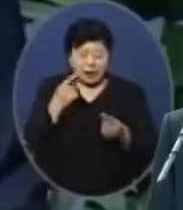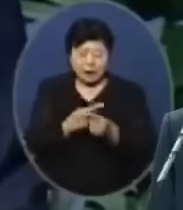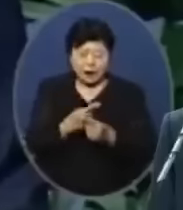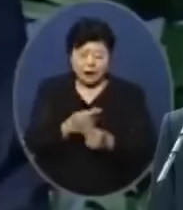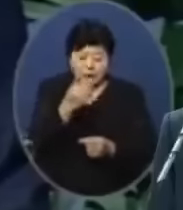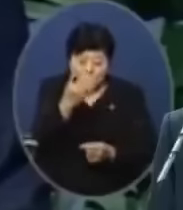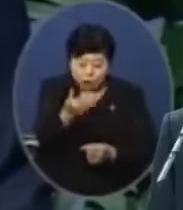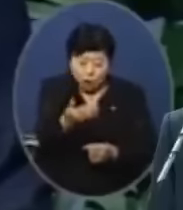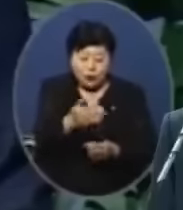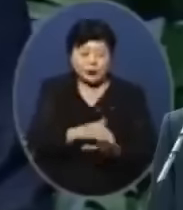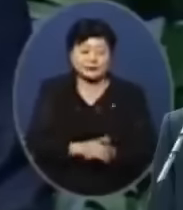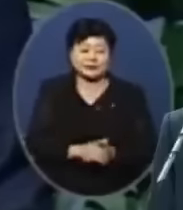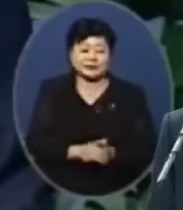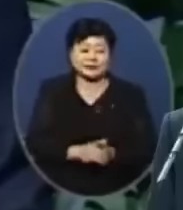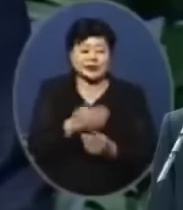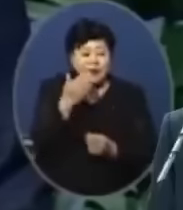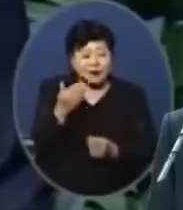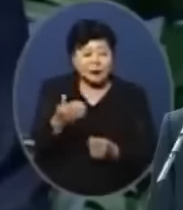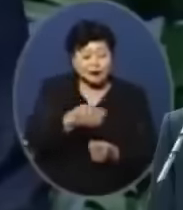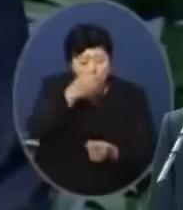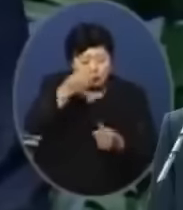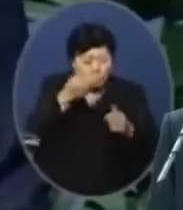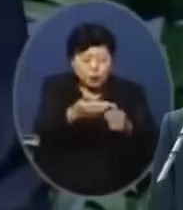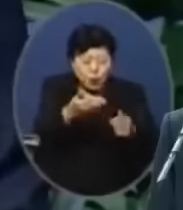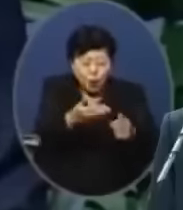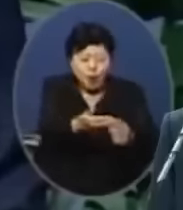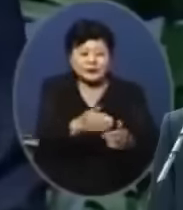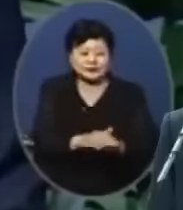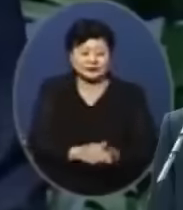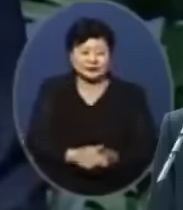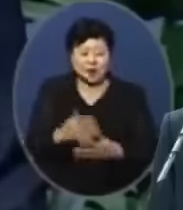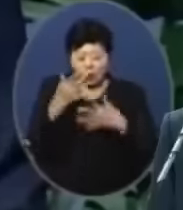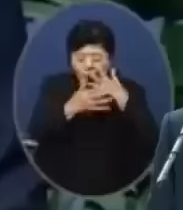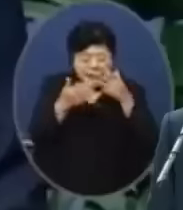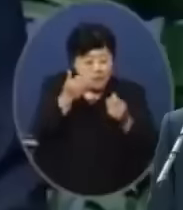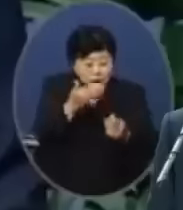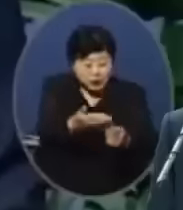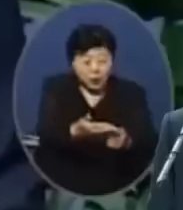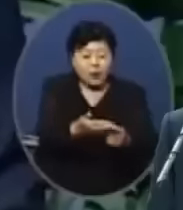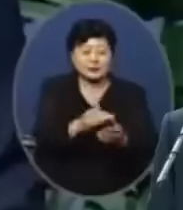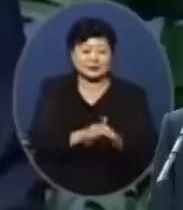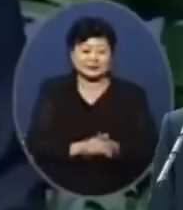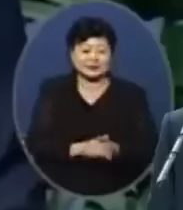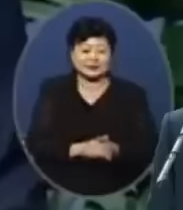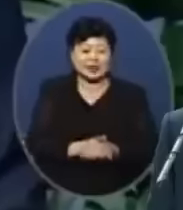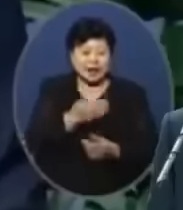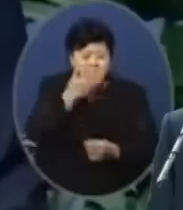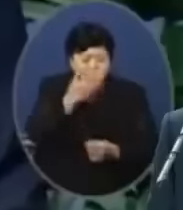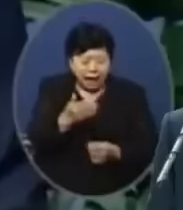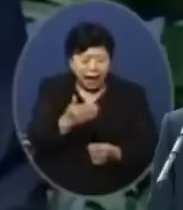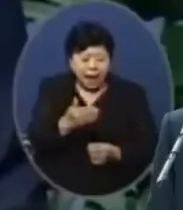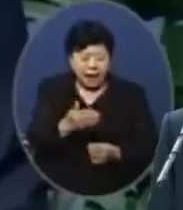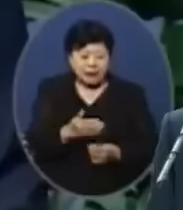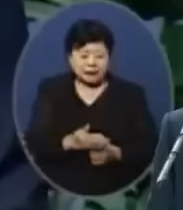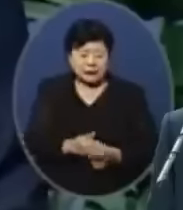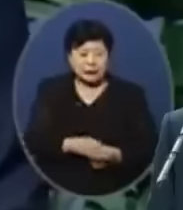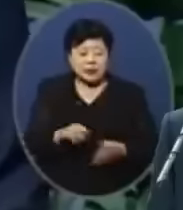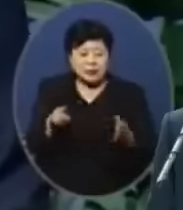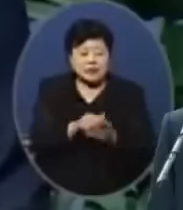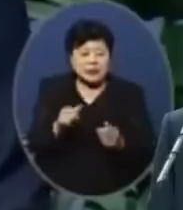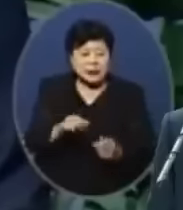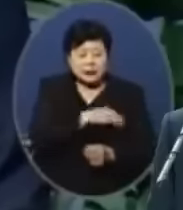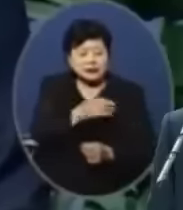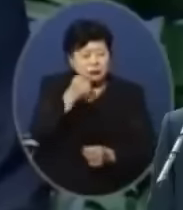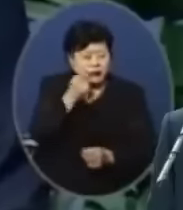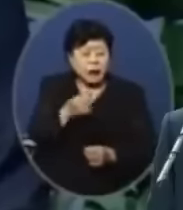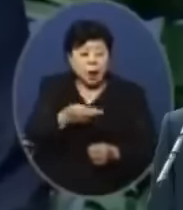변화시켜 주시는 것입니다. 여러분에게 꿈을 주시는 것입니다. 환상을 주시고 여러분에게 할 수 있거든요 무슨 말이냐 믿는